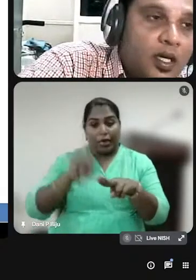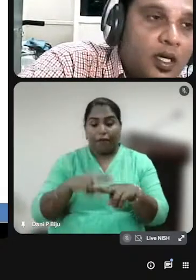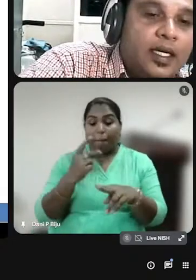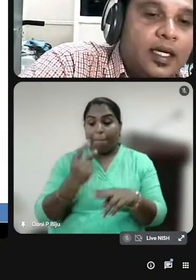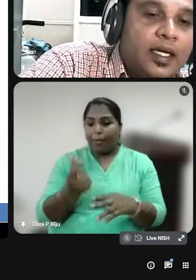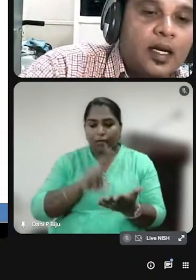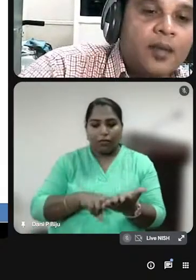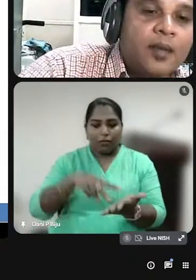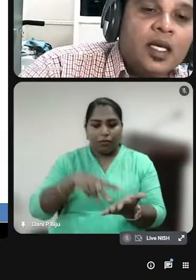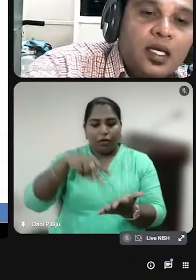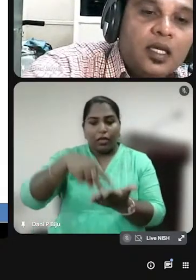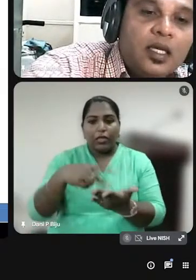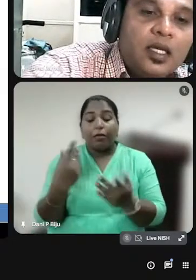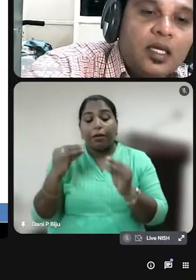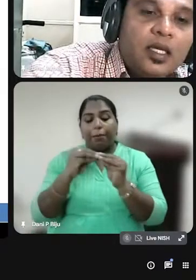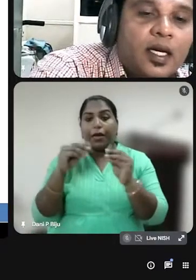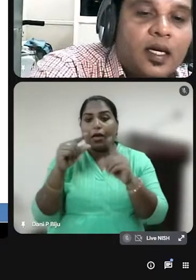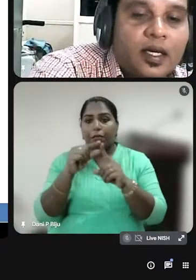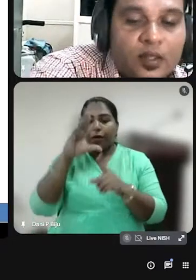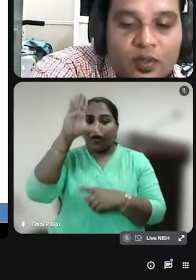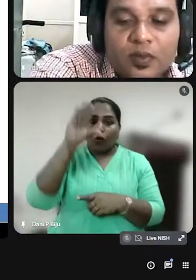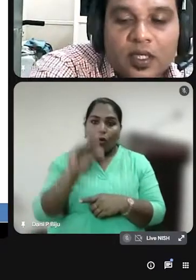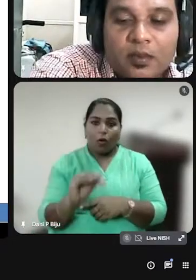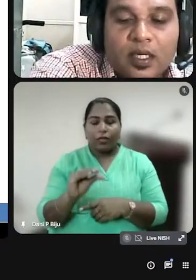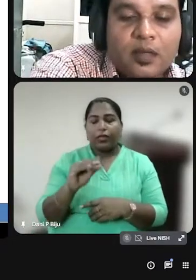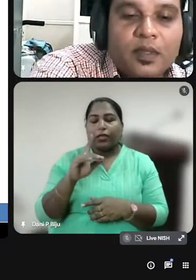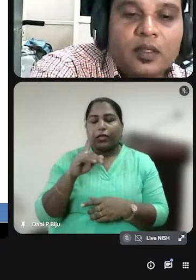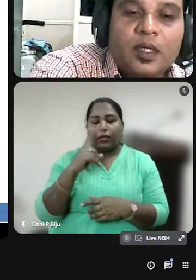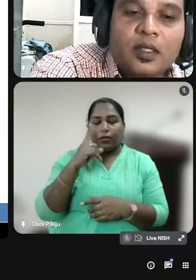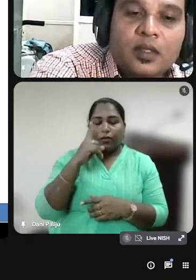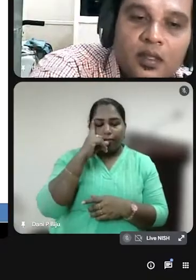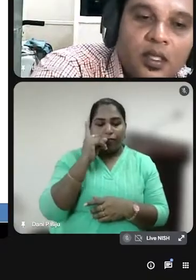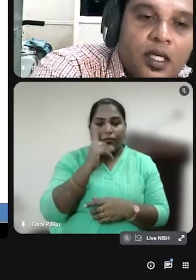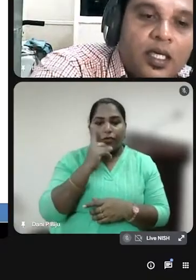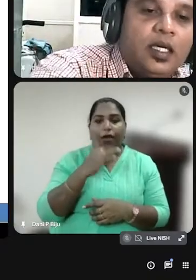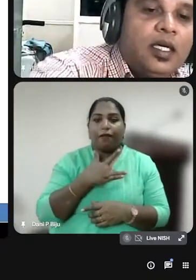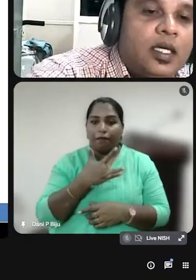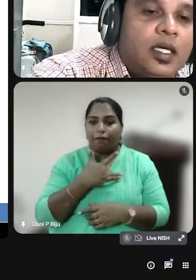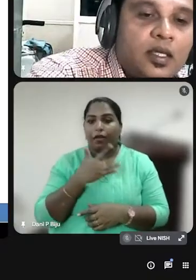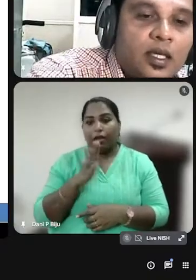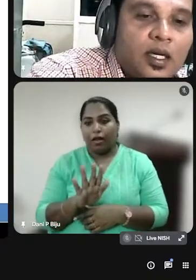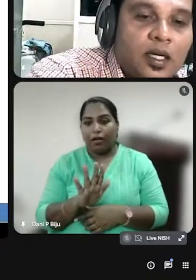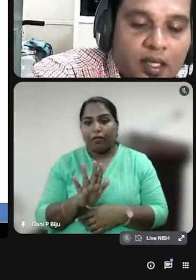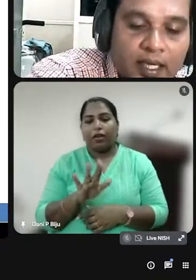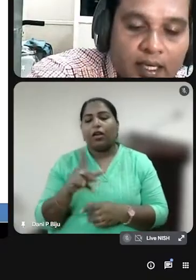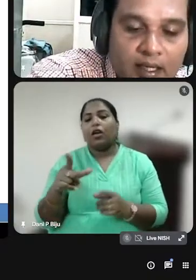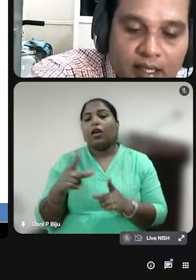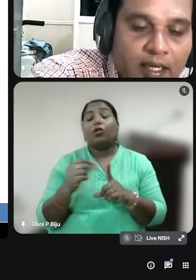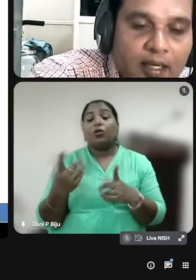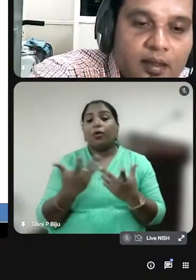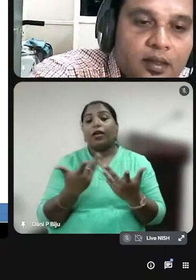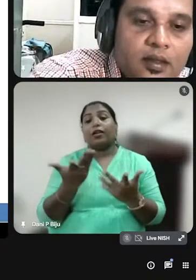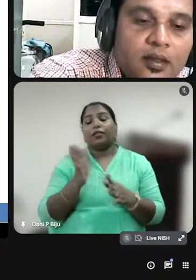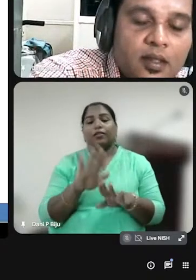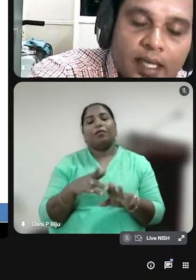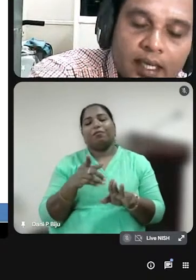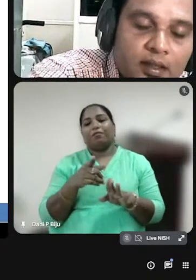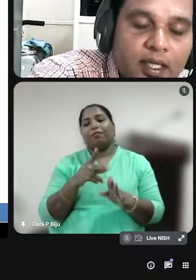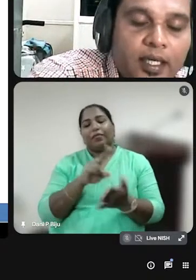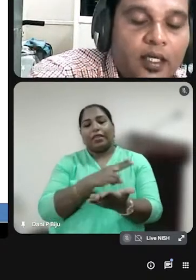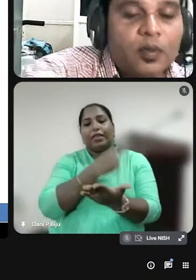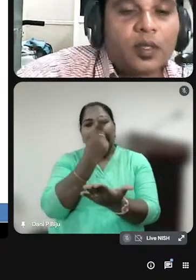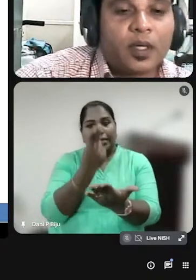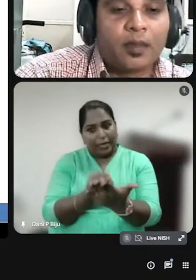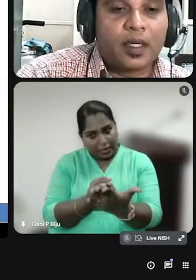ഉണ്ടാകുക, കണ്ണിലിരിക്കുക. ഇത് കുറയ്ക്കാനായിട്ട് ഏറ്റവും നല്ല മാർഗം എന്ന് പറയുന്നത് ഈ രീതി തന്നെയാണ്. കിടക്കുന്നത്,